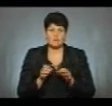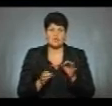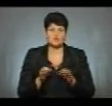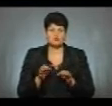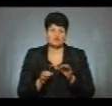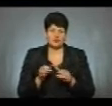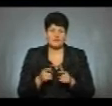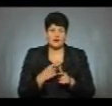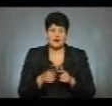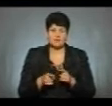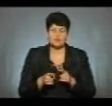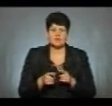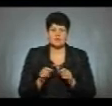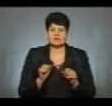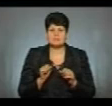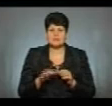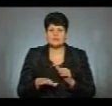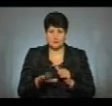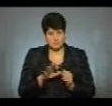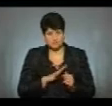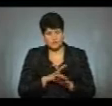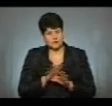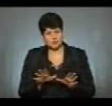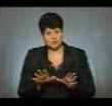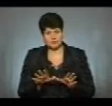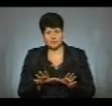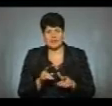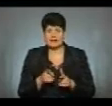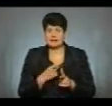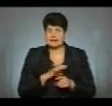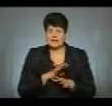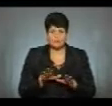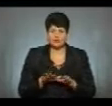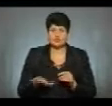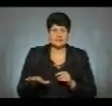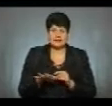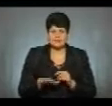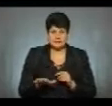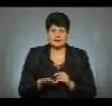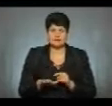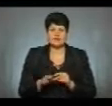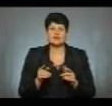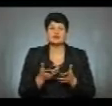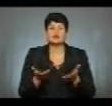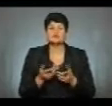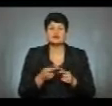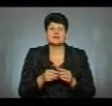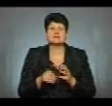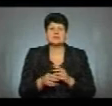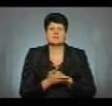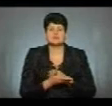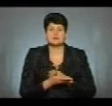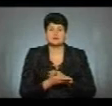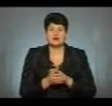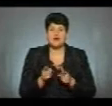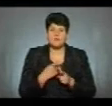або адмінтериторіальна відбулась? Не відбулось. Ні територіальної, тобто чиї це землі, скажімо,